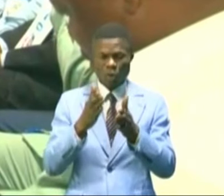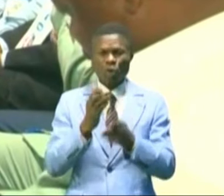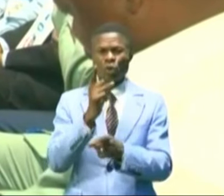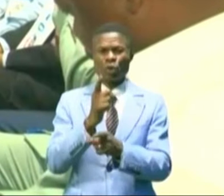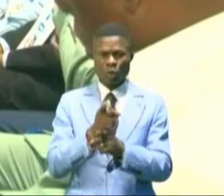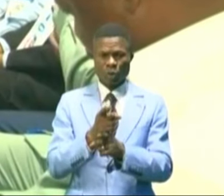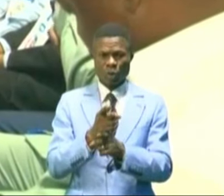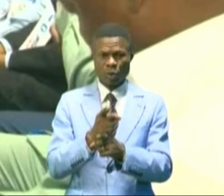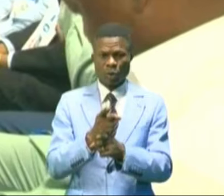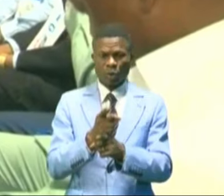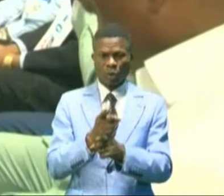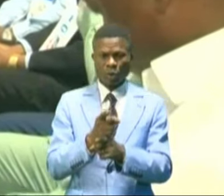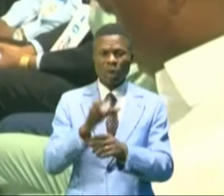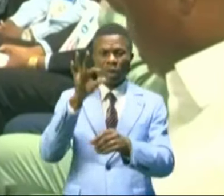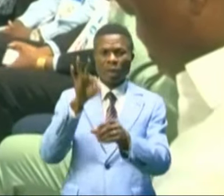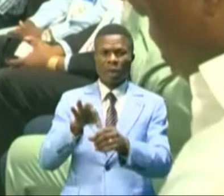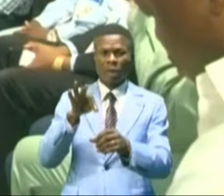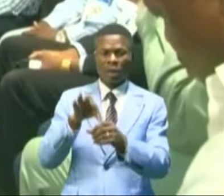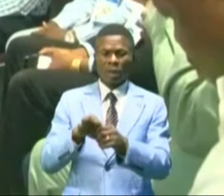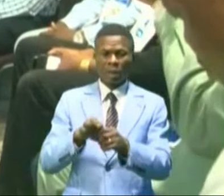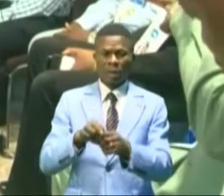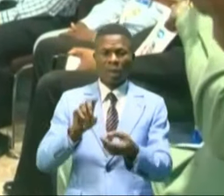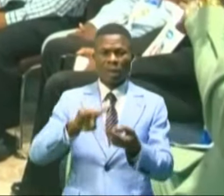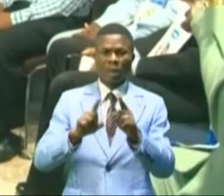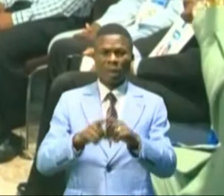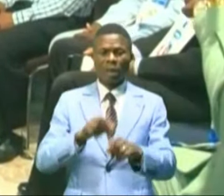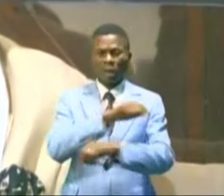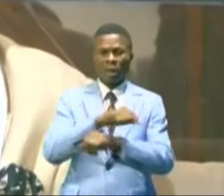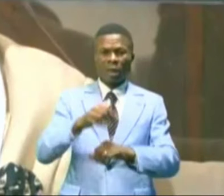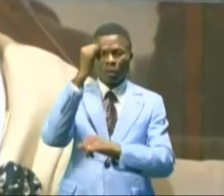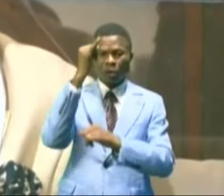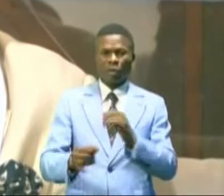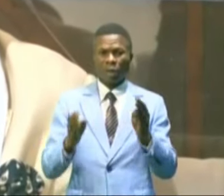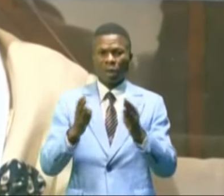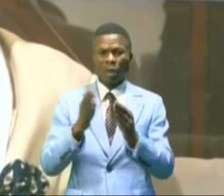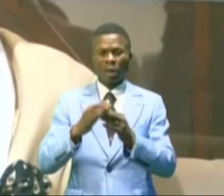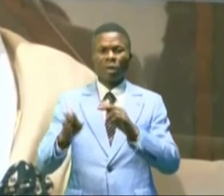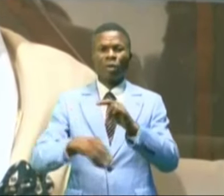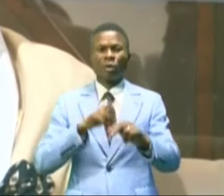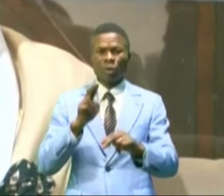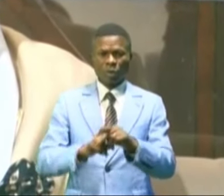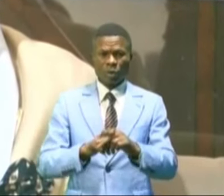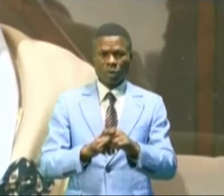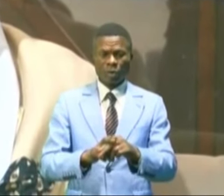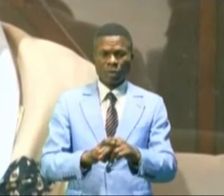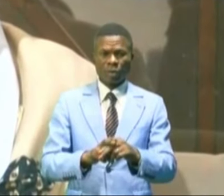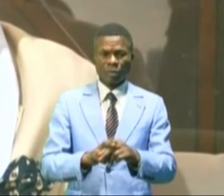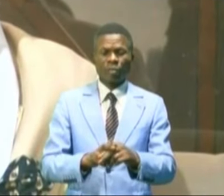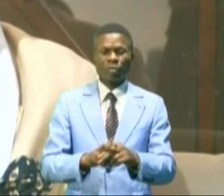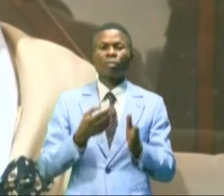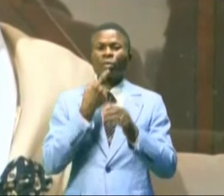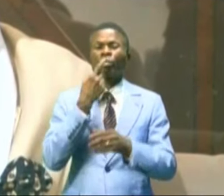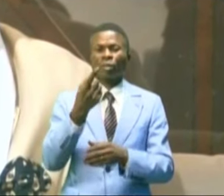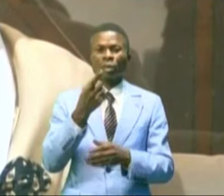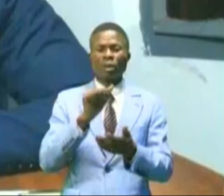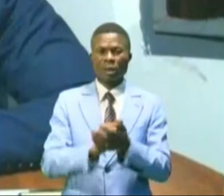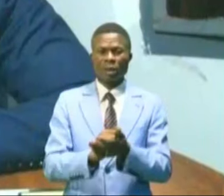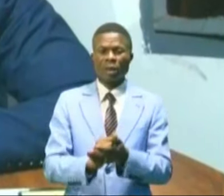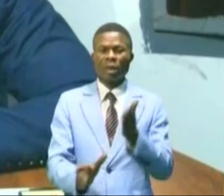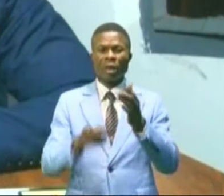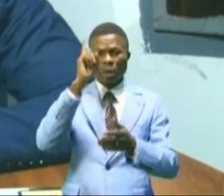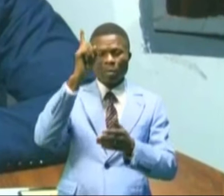particulière l'élection et l'installation du bureau définitif de l'Assemblée nationale, elle félicite le premier